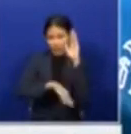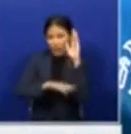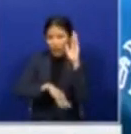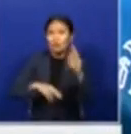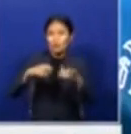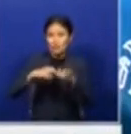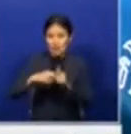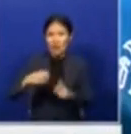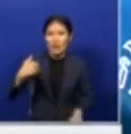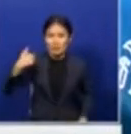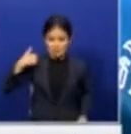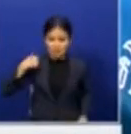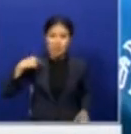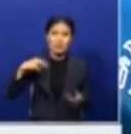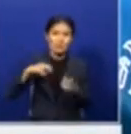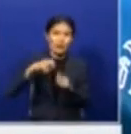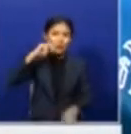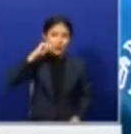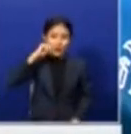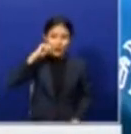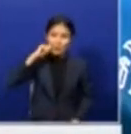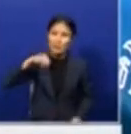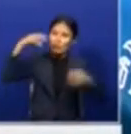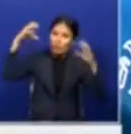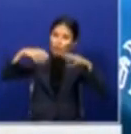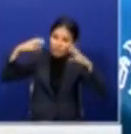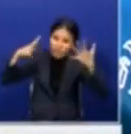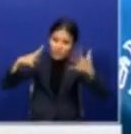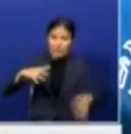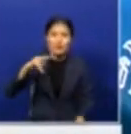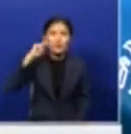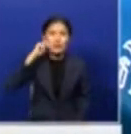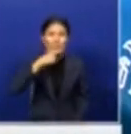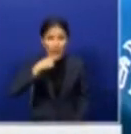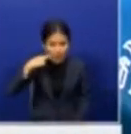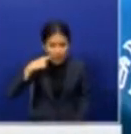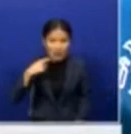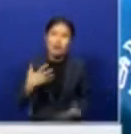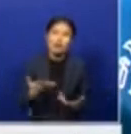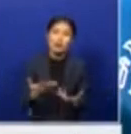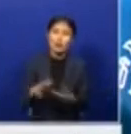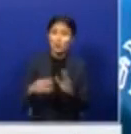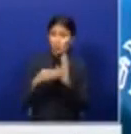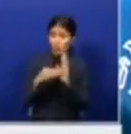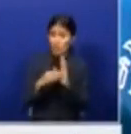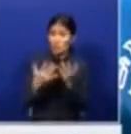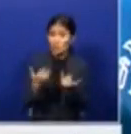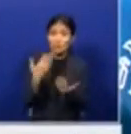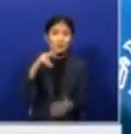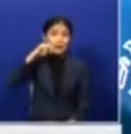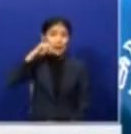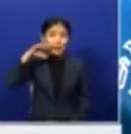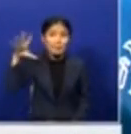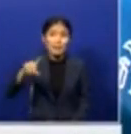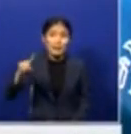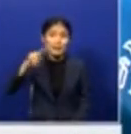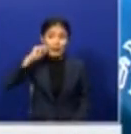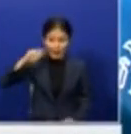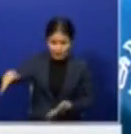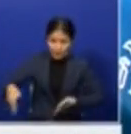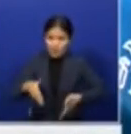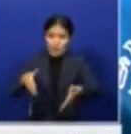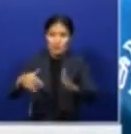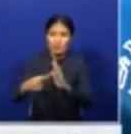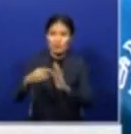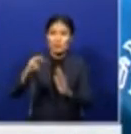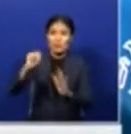กไม่กี่ไม่ถึงเดือน2เดือนก็จะขาดแคลนน้ำประปาเป็นต้นกรุงเทพเราตอนนี้ก็ต้องไปผันน้ำมาจากแม่กลองมาใช้นะครับ